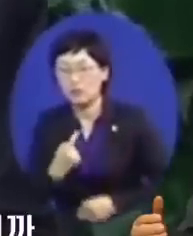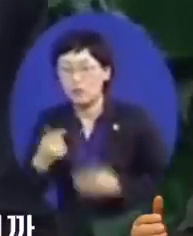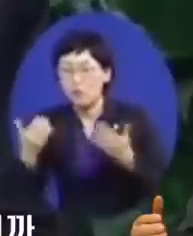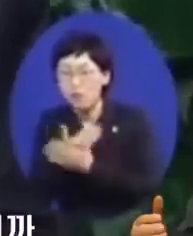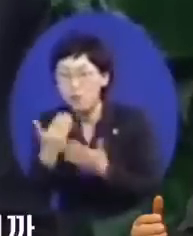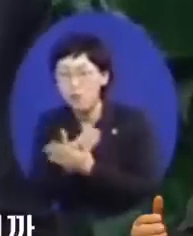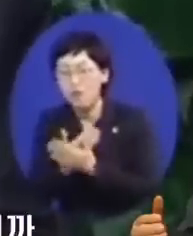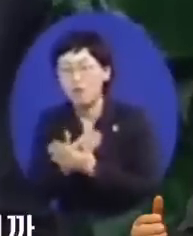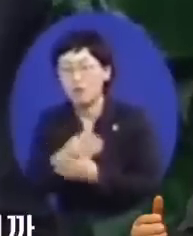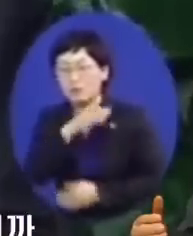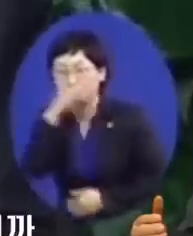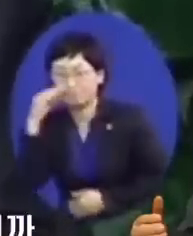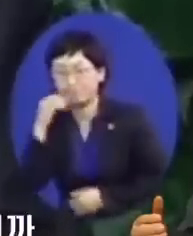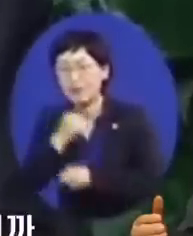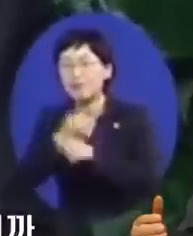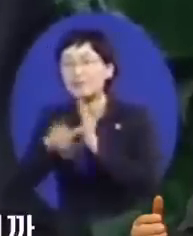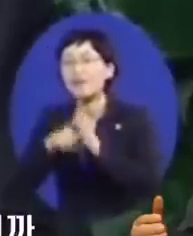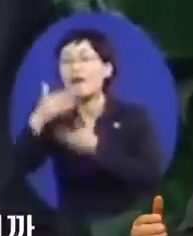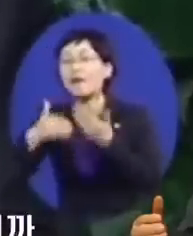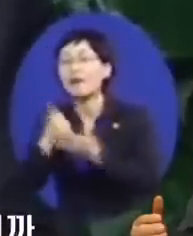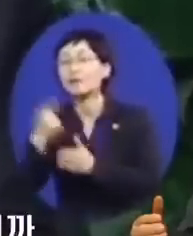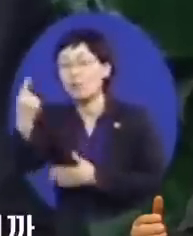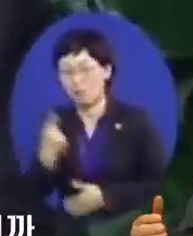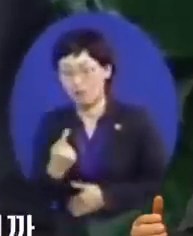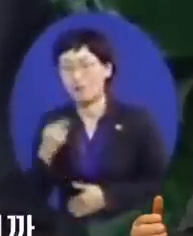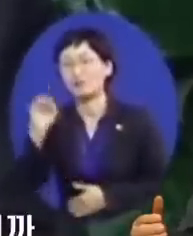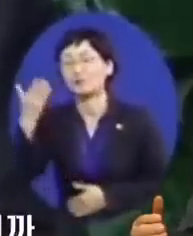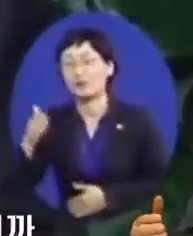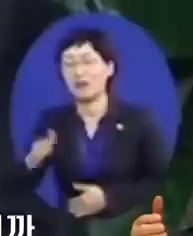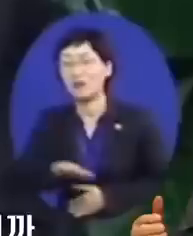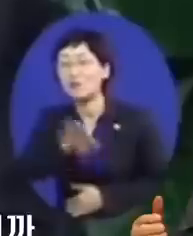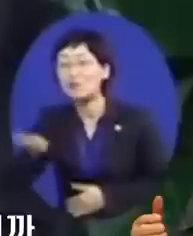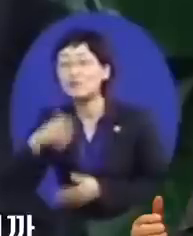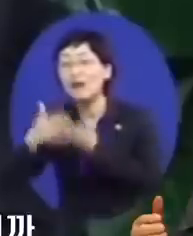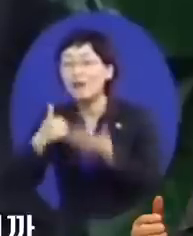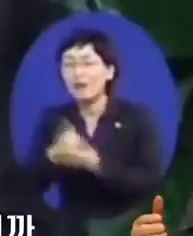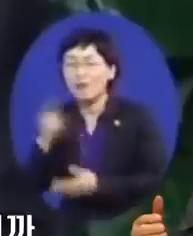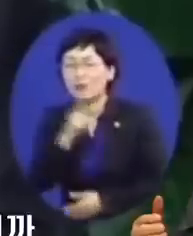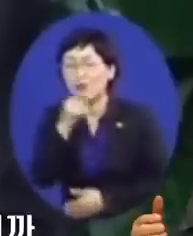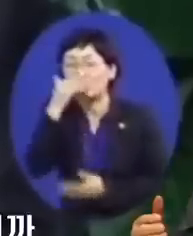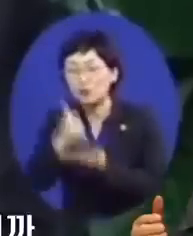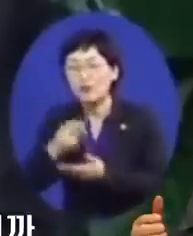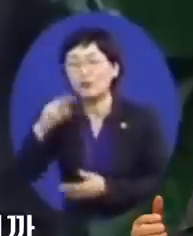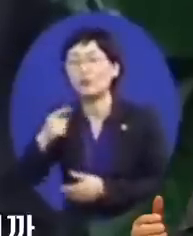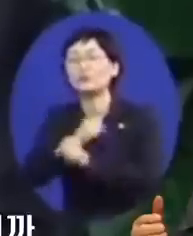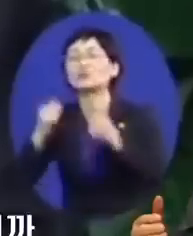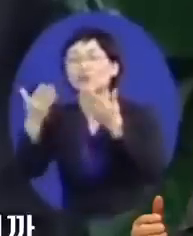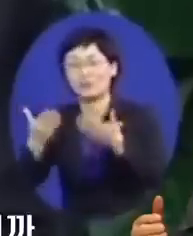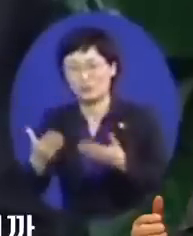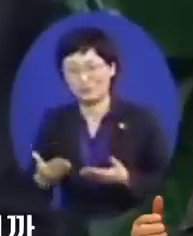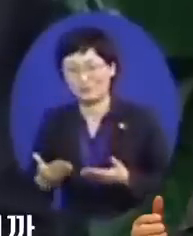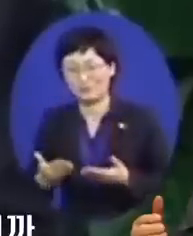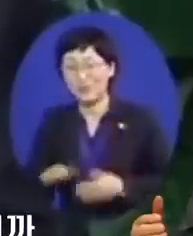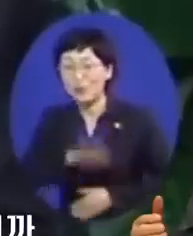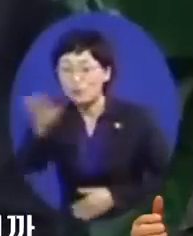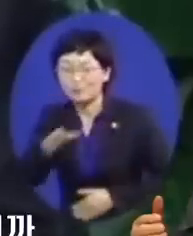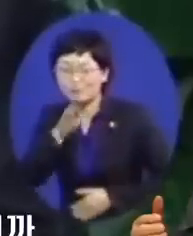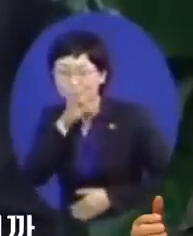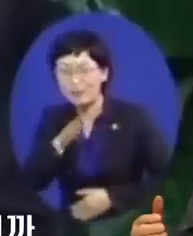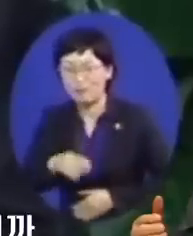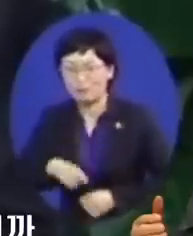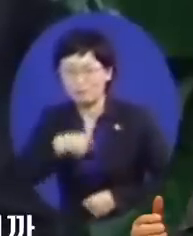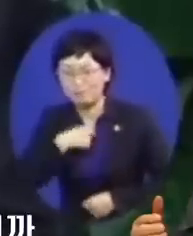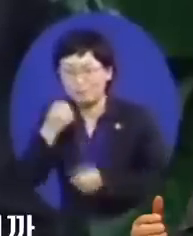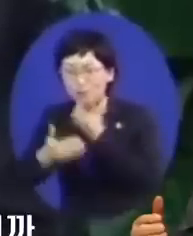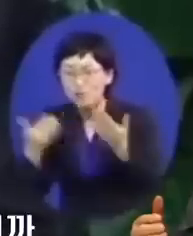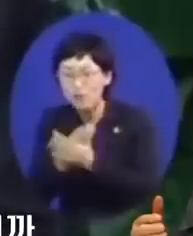때 하나님은 우리 가운데와 계신 것입니다. 우리 하나님은 어떤 죄도 용서해 주시는 하나님이십니다. 우리가 진심으로 회개하고